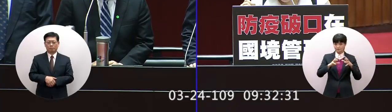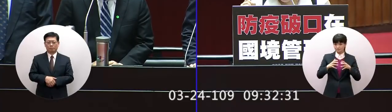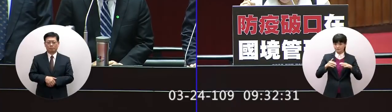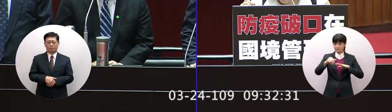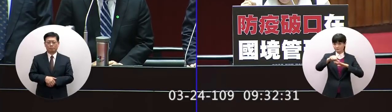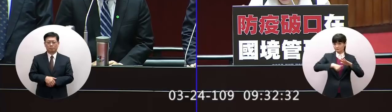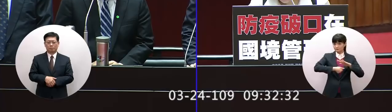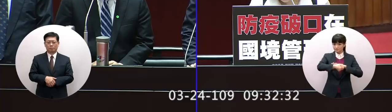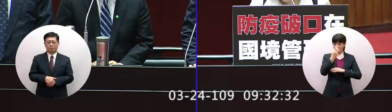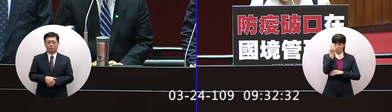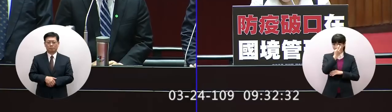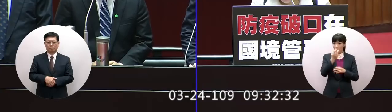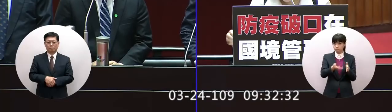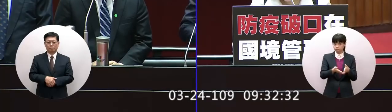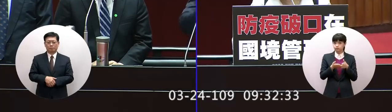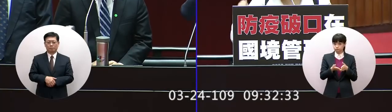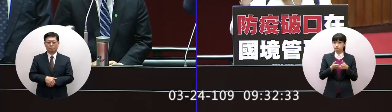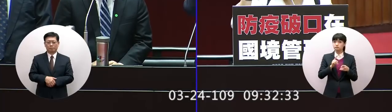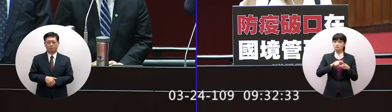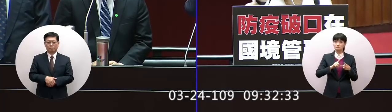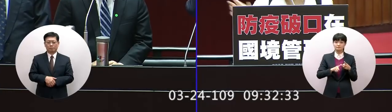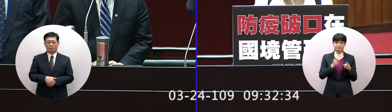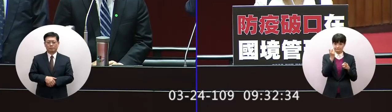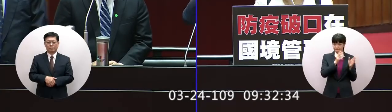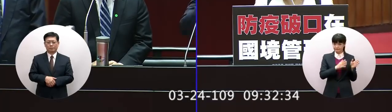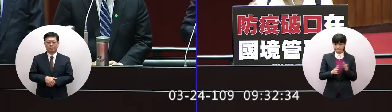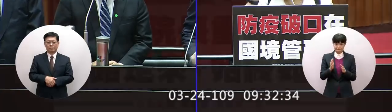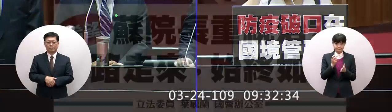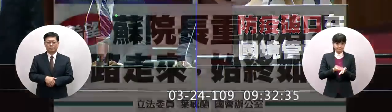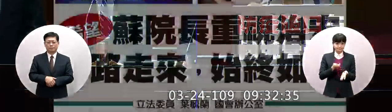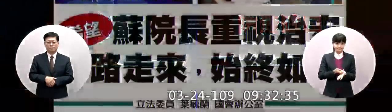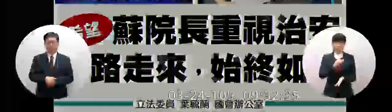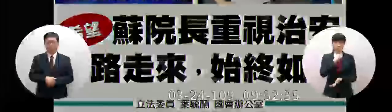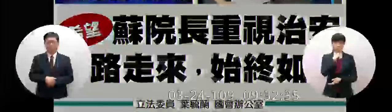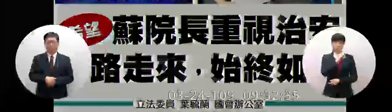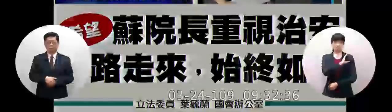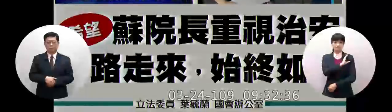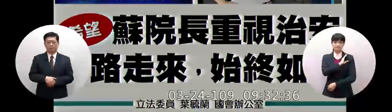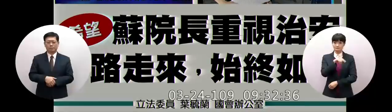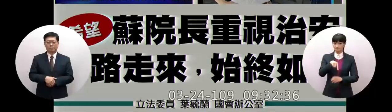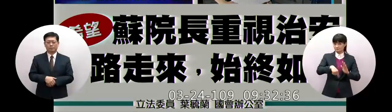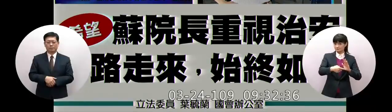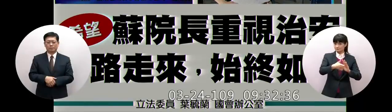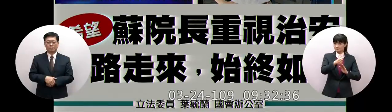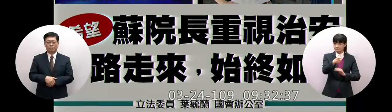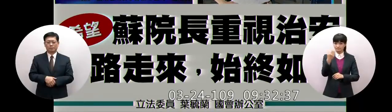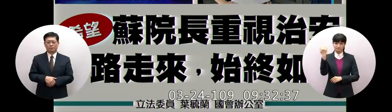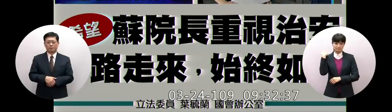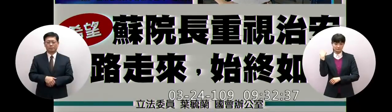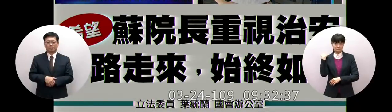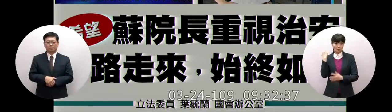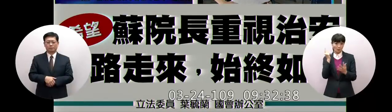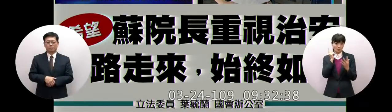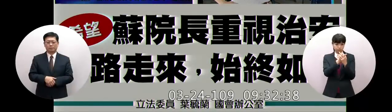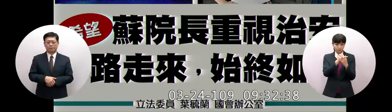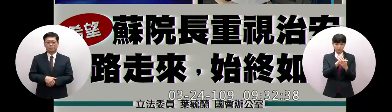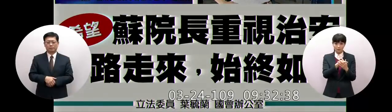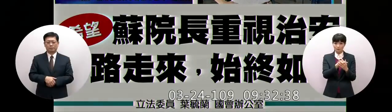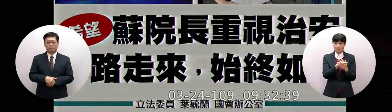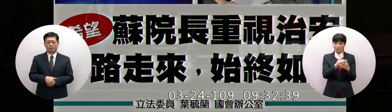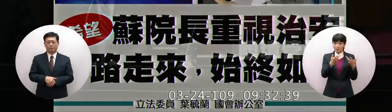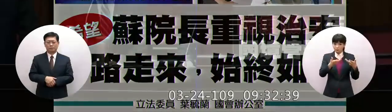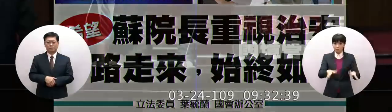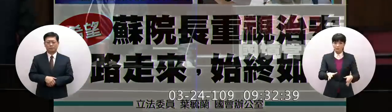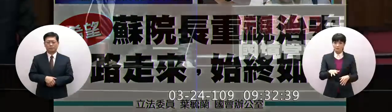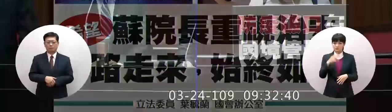那其实院长您有很多问题，您早就看到这些问题，早就